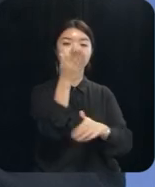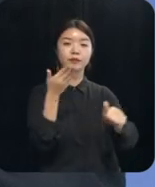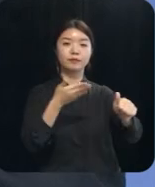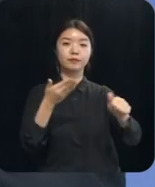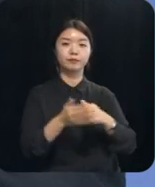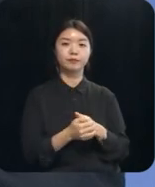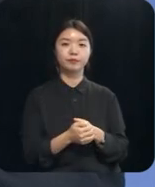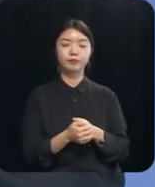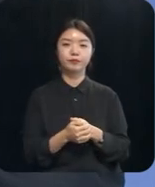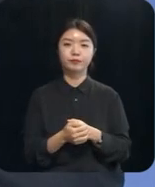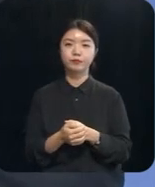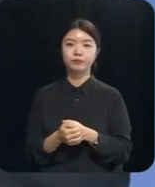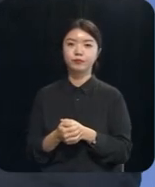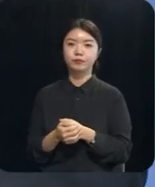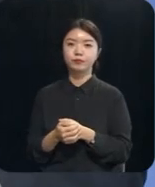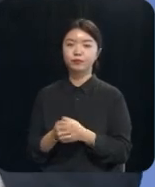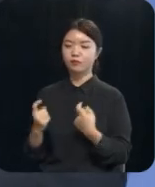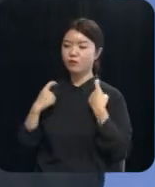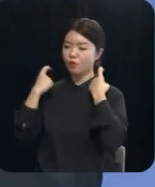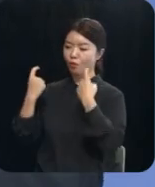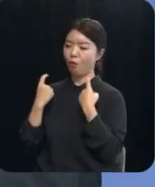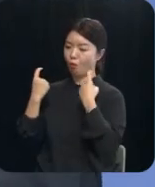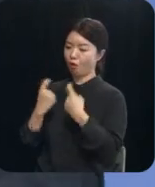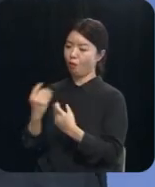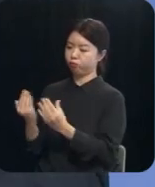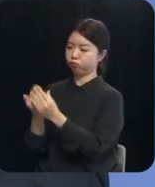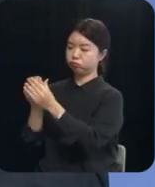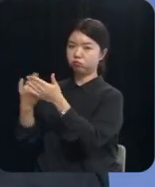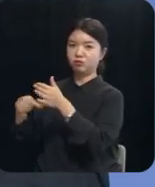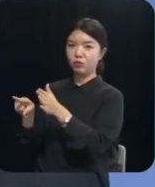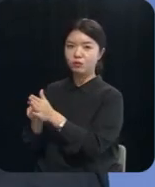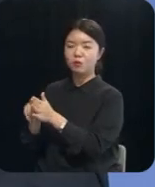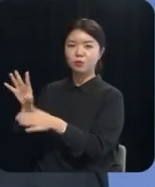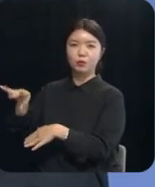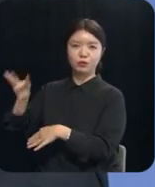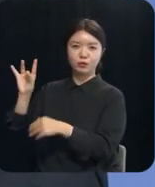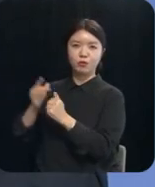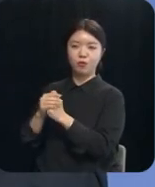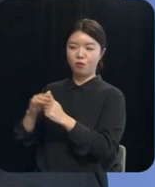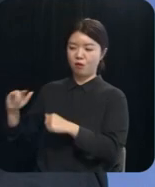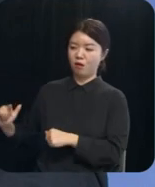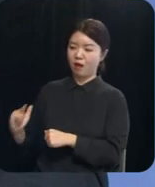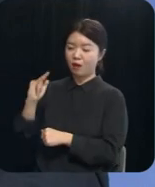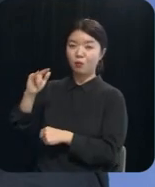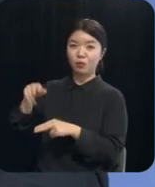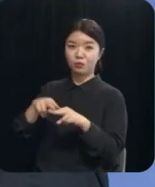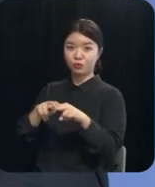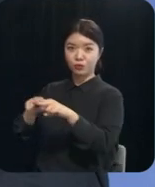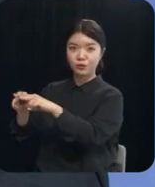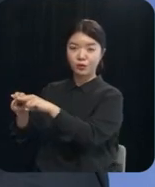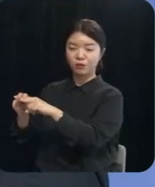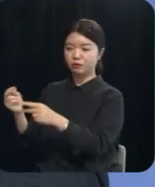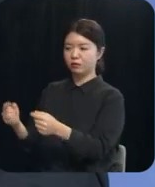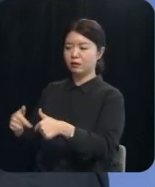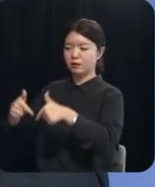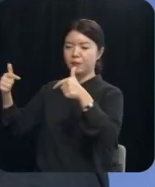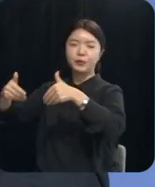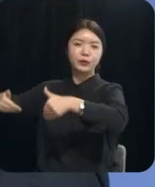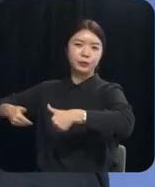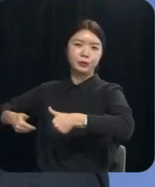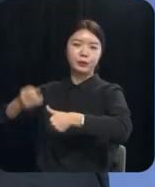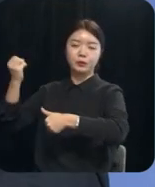해주시기 바랍니다. 관광 활성화를 위해서는 우선적으로 항공 좌석을 늘려야 됩니다.